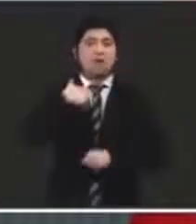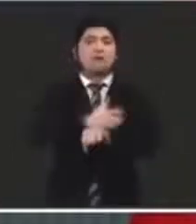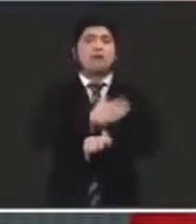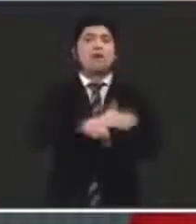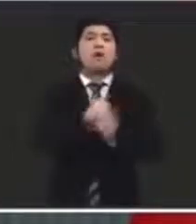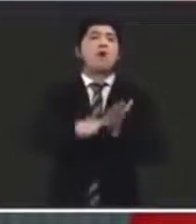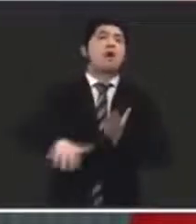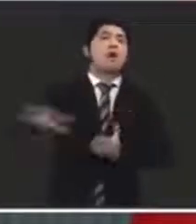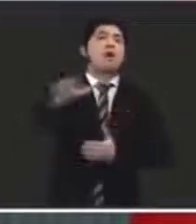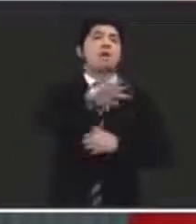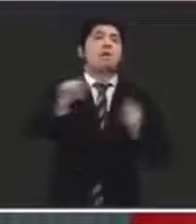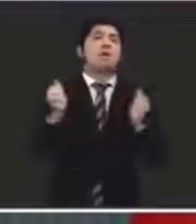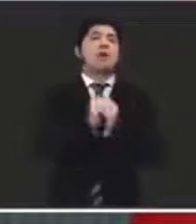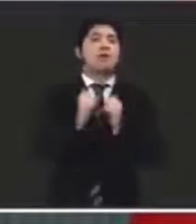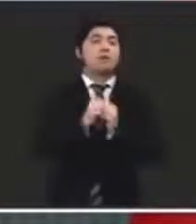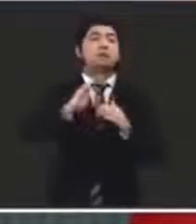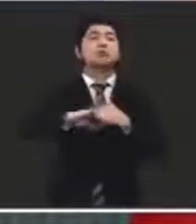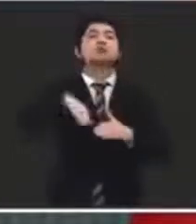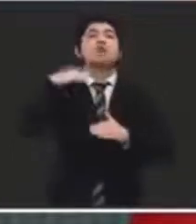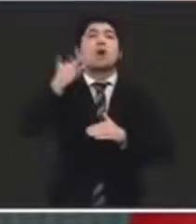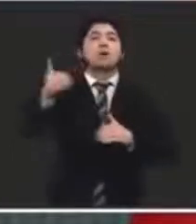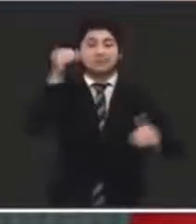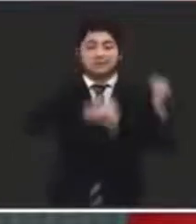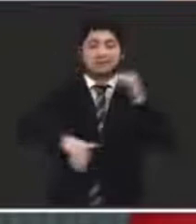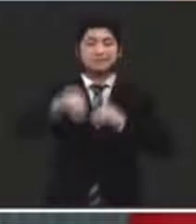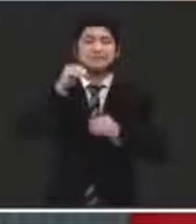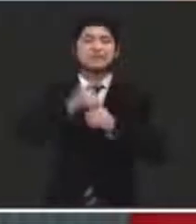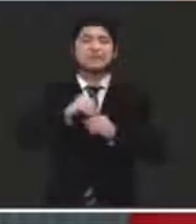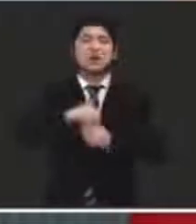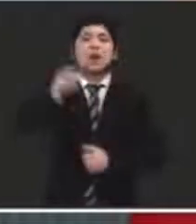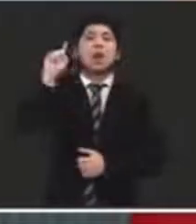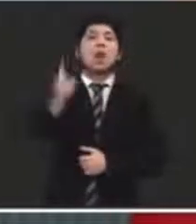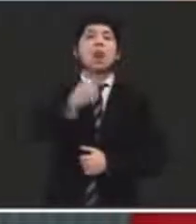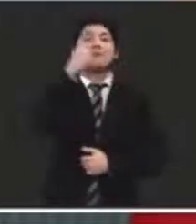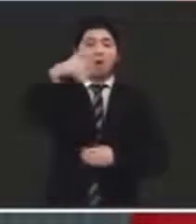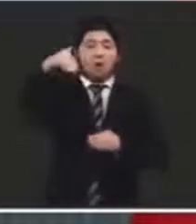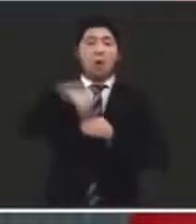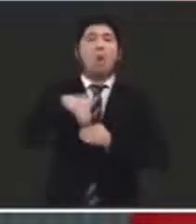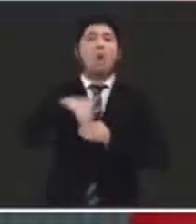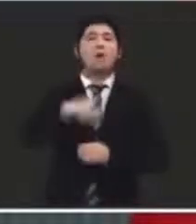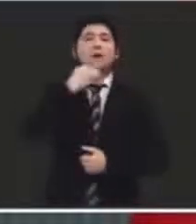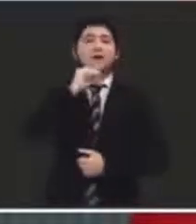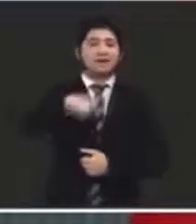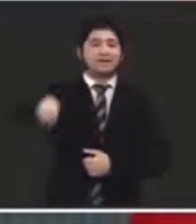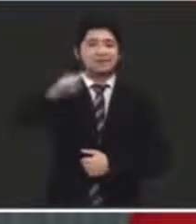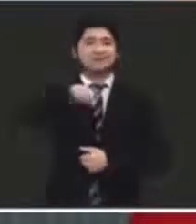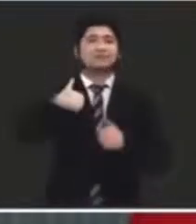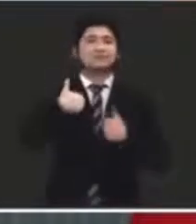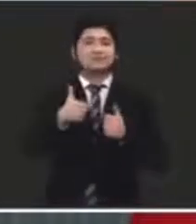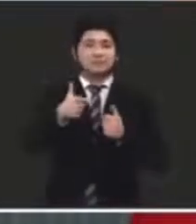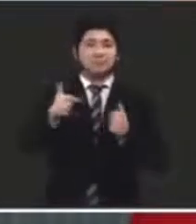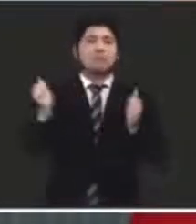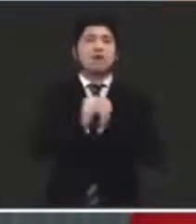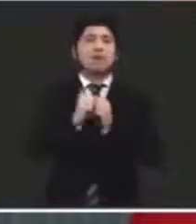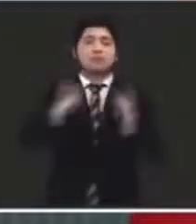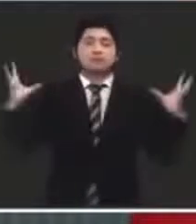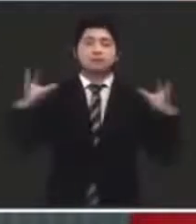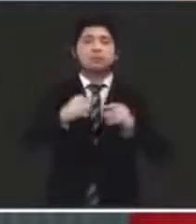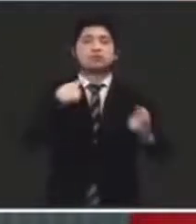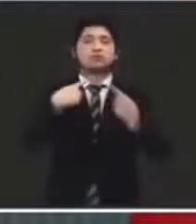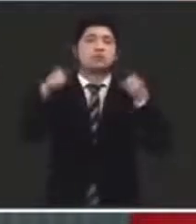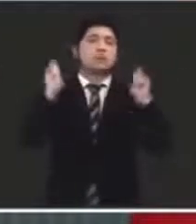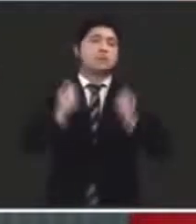vatandaşlarımızla ardından da seçimlerde ilk defa oy kullanacak gençlerimizle bir araya